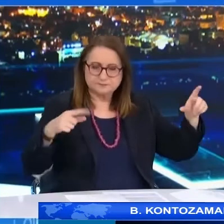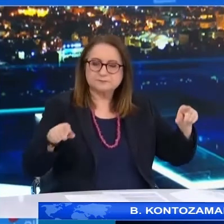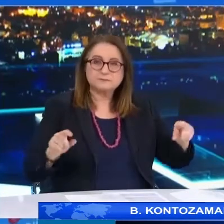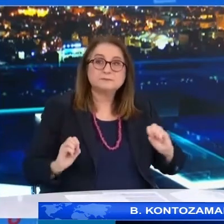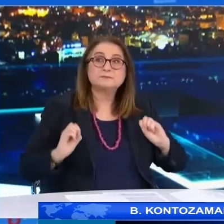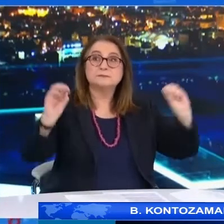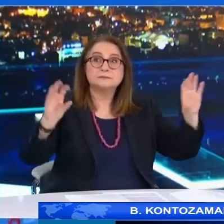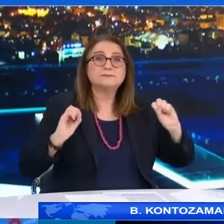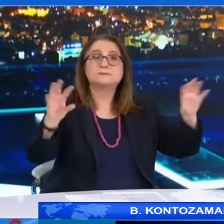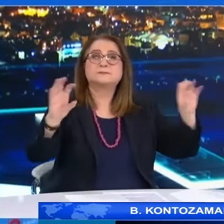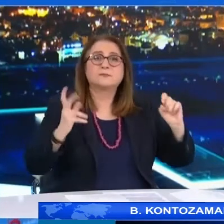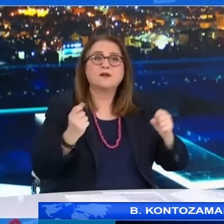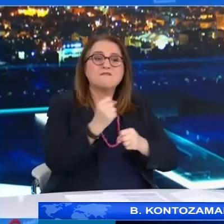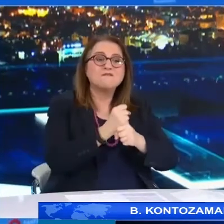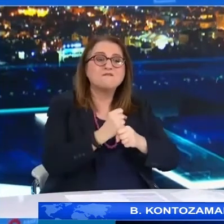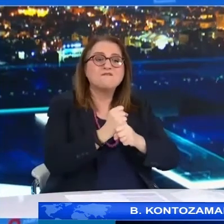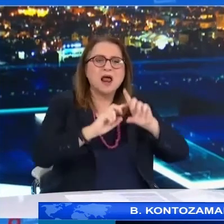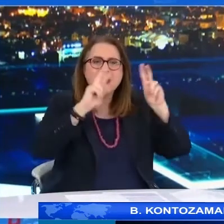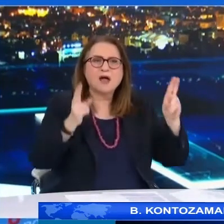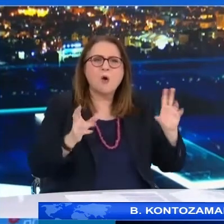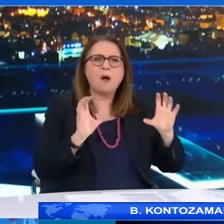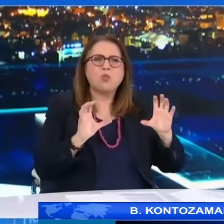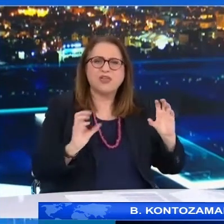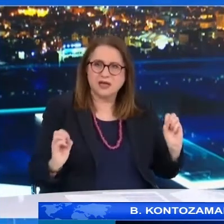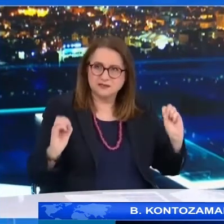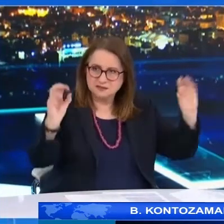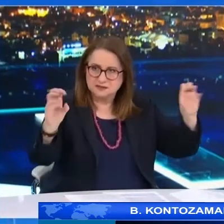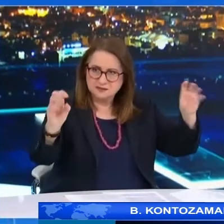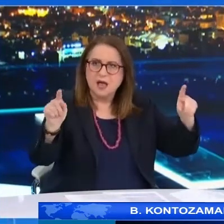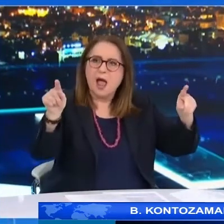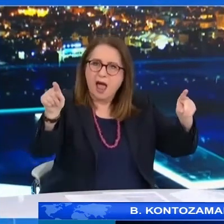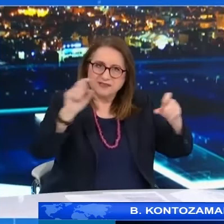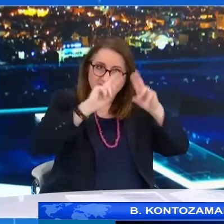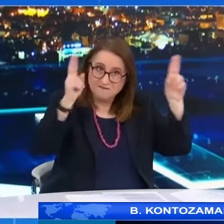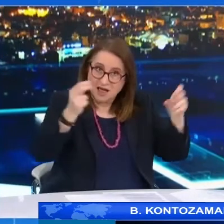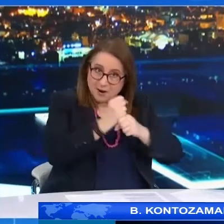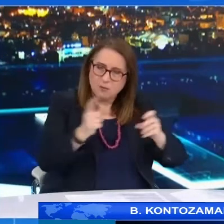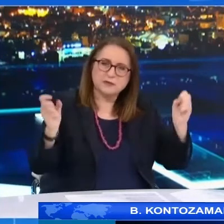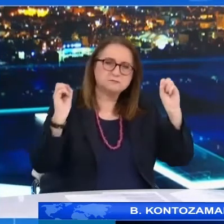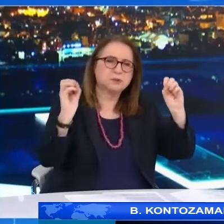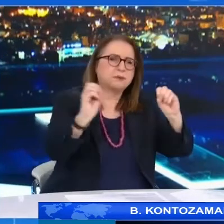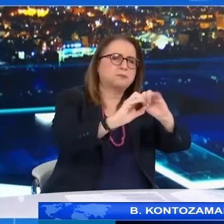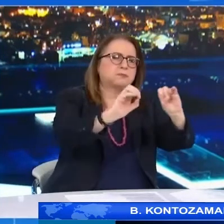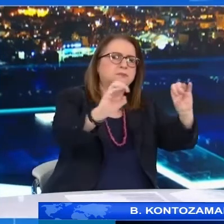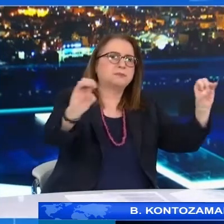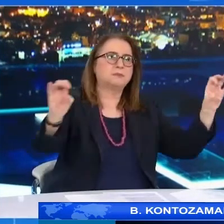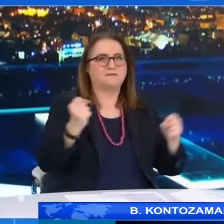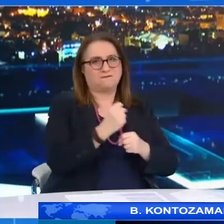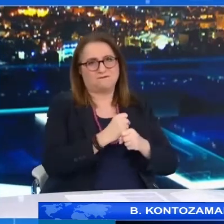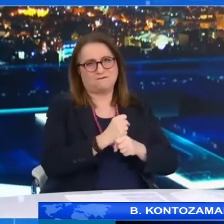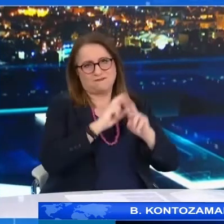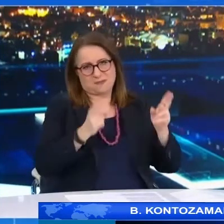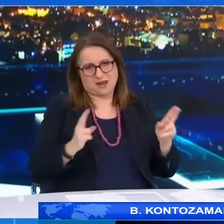χώρα και στη συνέχεια σε όλα τα φαρμακεία. Να σημειώσω στο σημείο αυτό ότι μαζί με κάθε τεστ